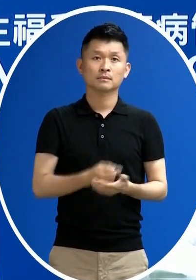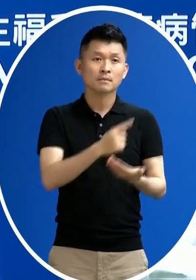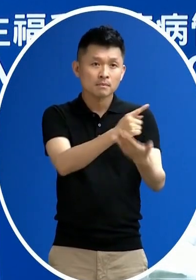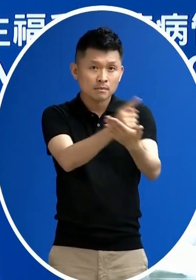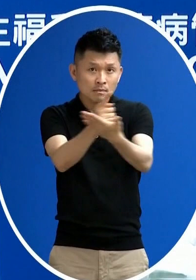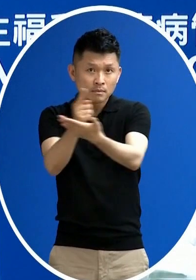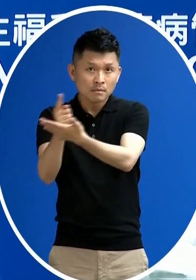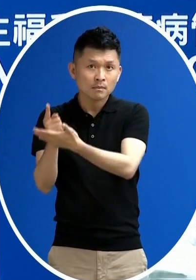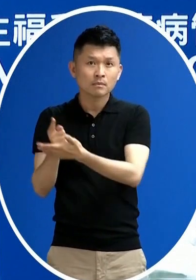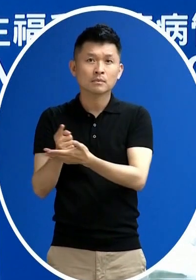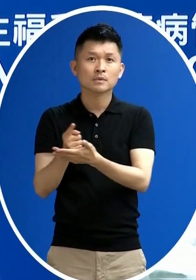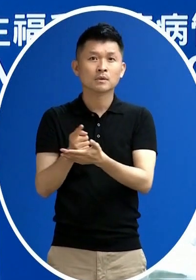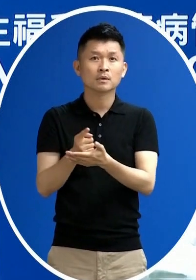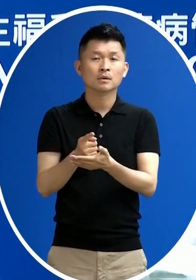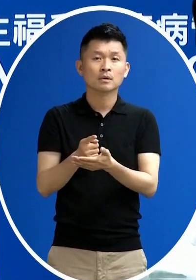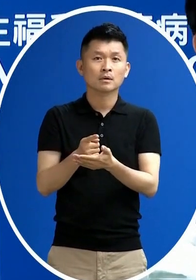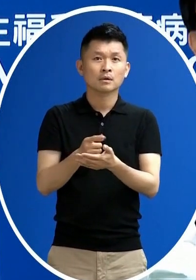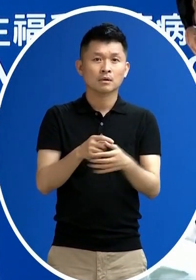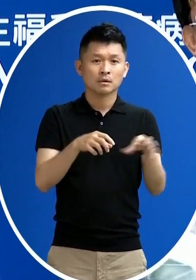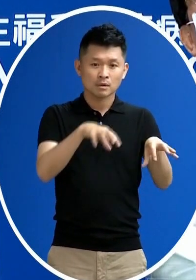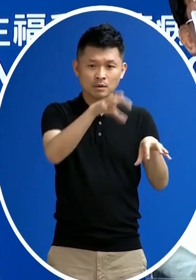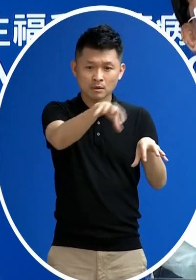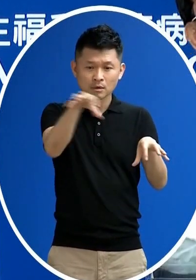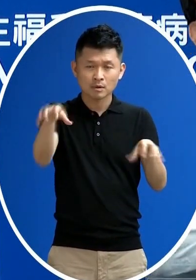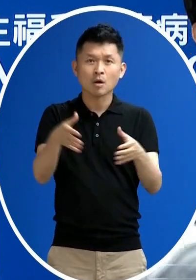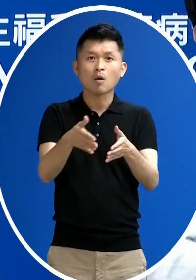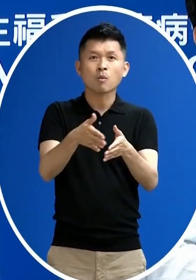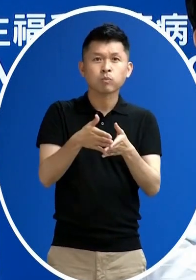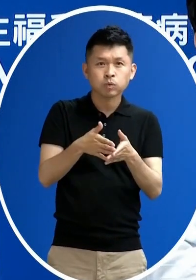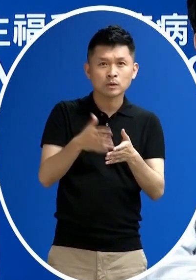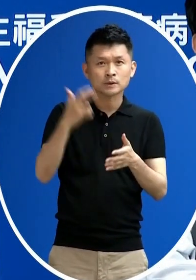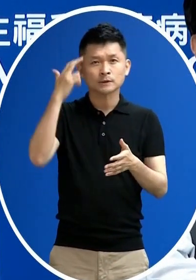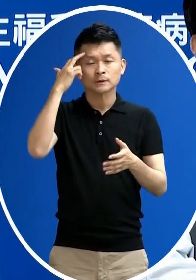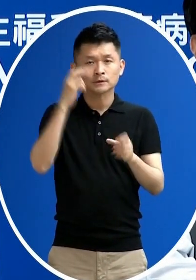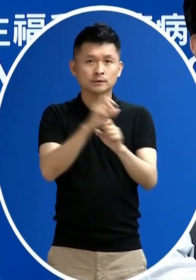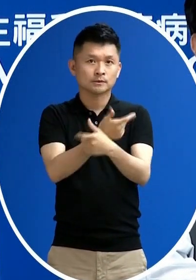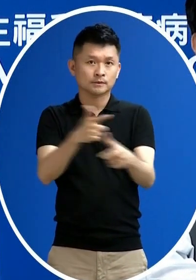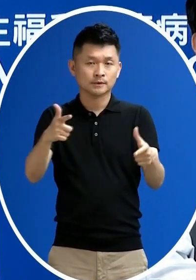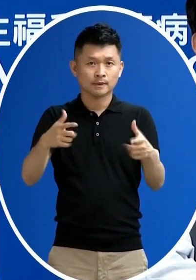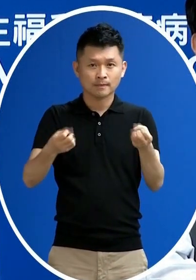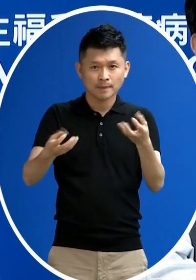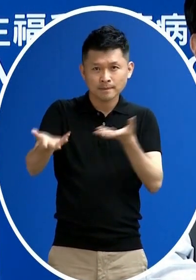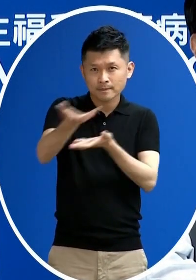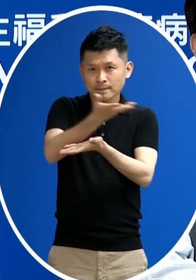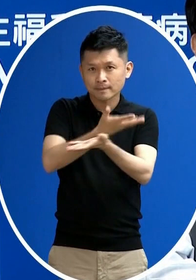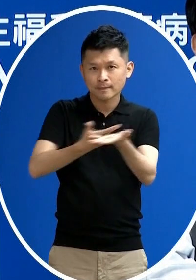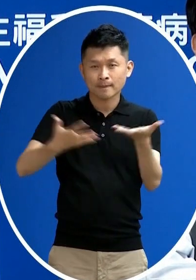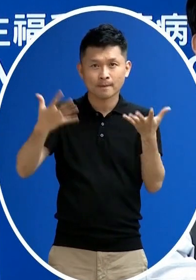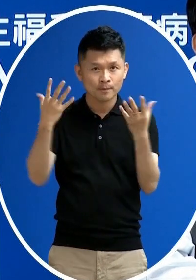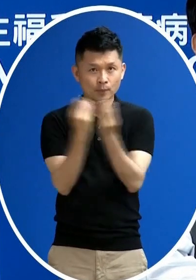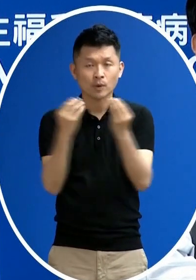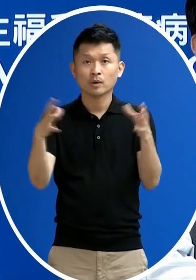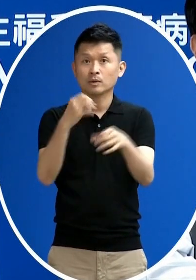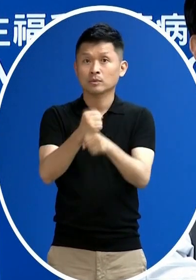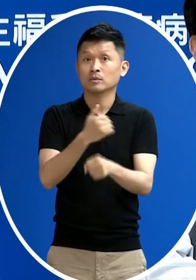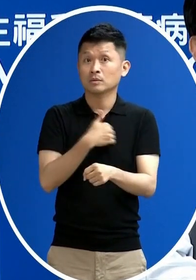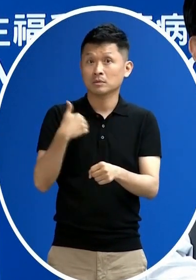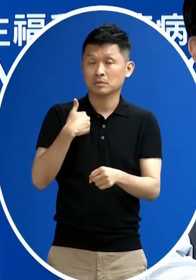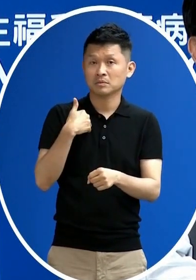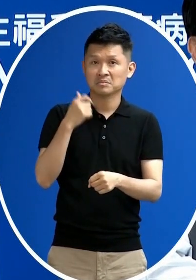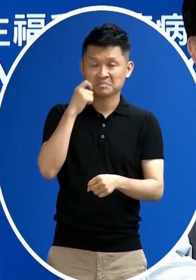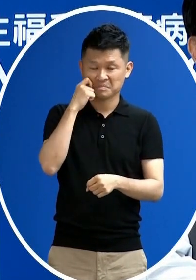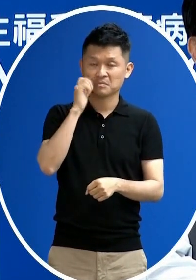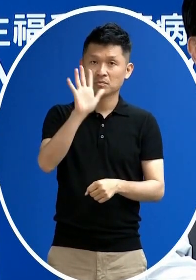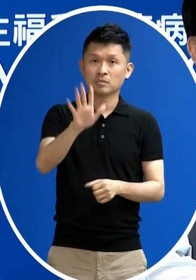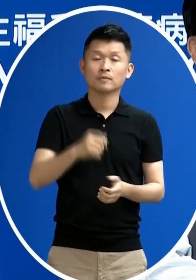个人的一个每一方的一个立场在，然后把它协调成大家都能够来合作，那是有相对的一